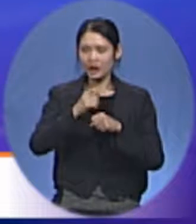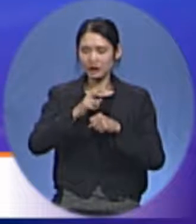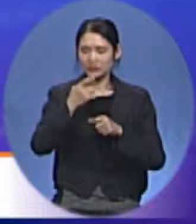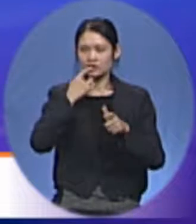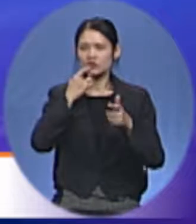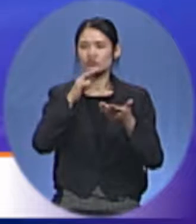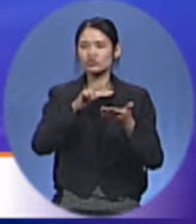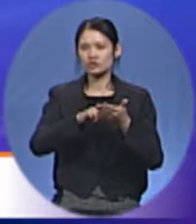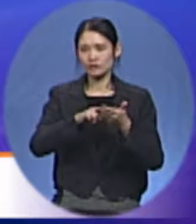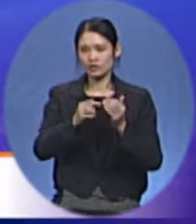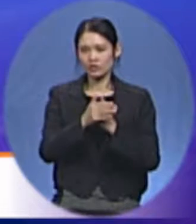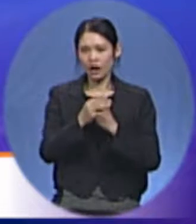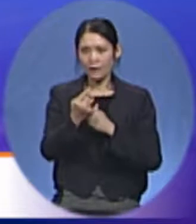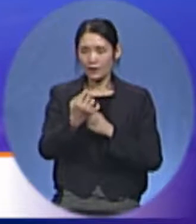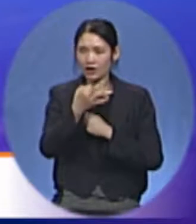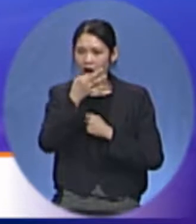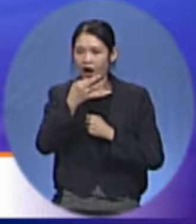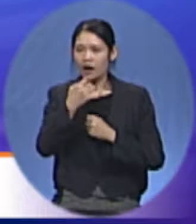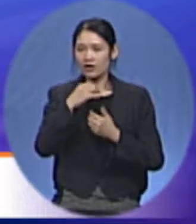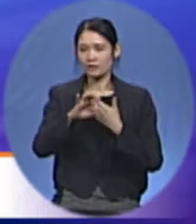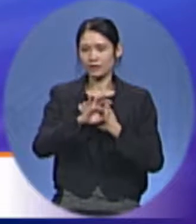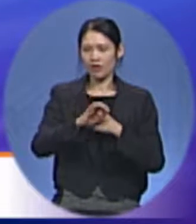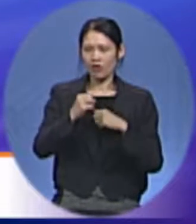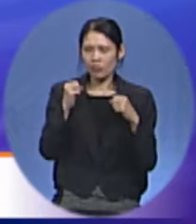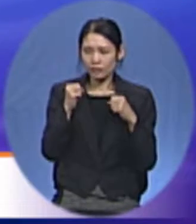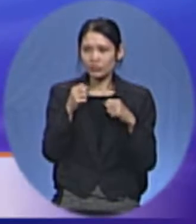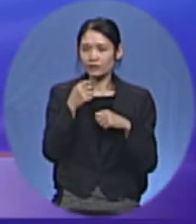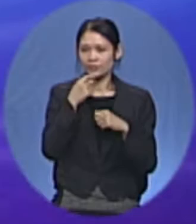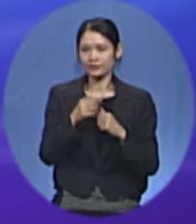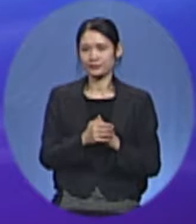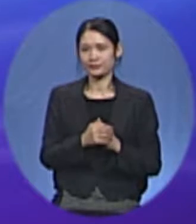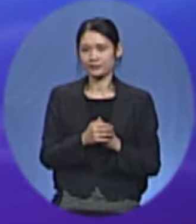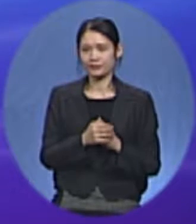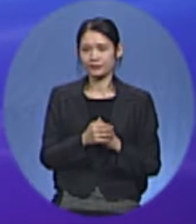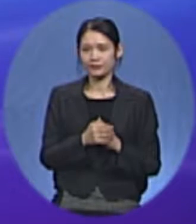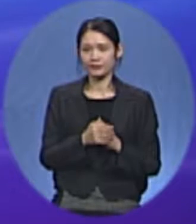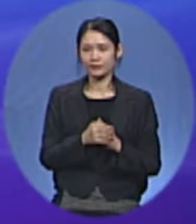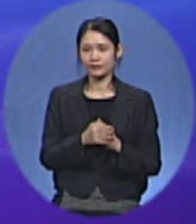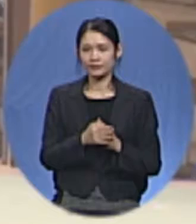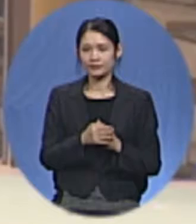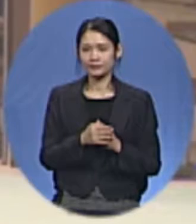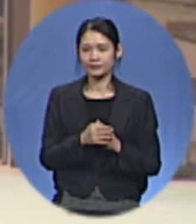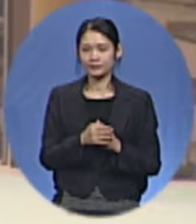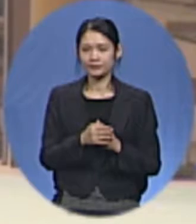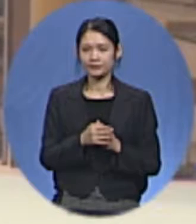걸리고 한 번 걸리면 낫기가 힘들다고 합니다. 황현희 기자입니다.